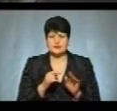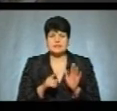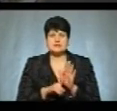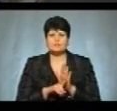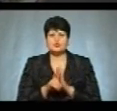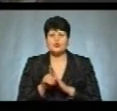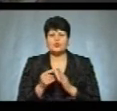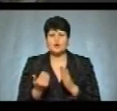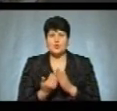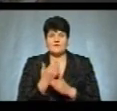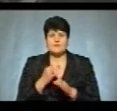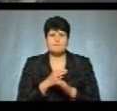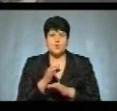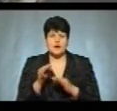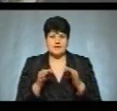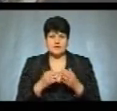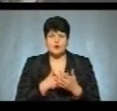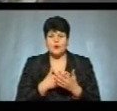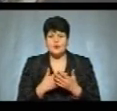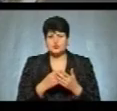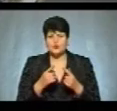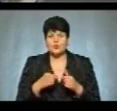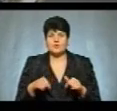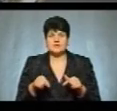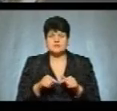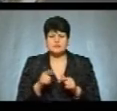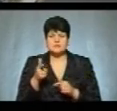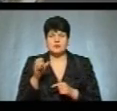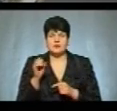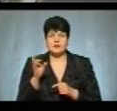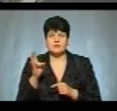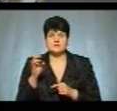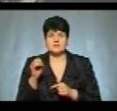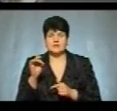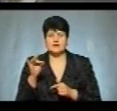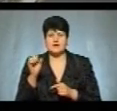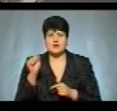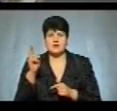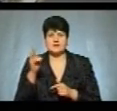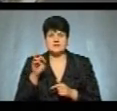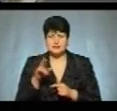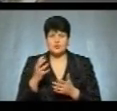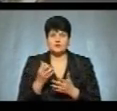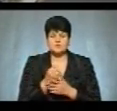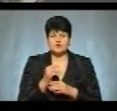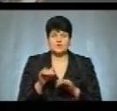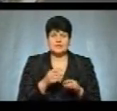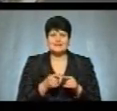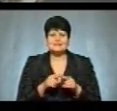новий проект з громадською організацією «Генерація успішної дії». Це